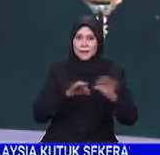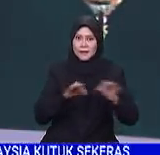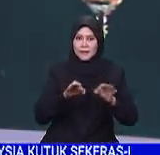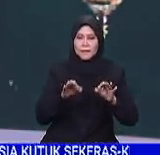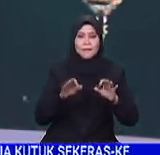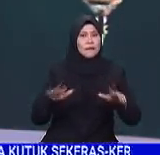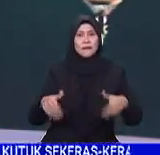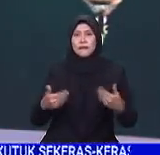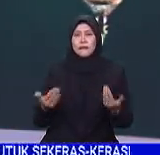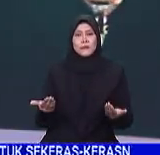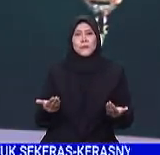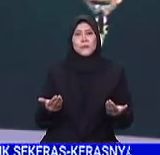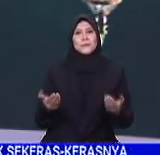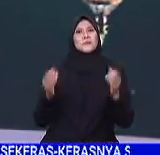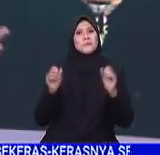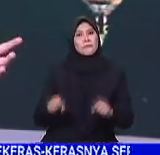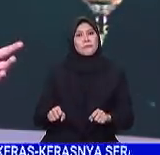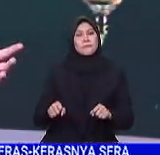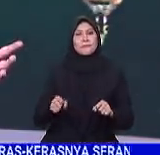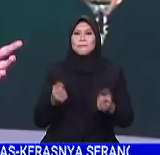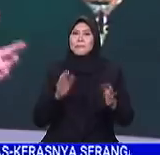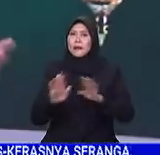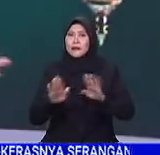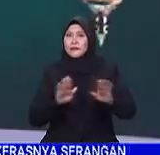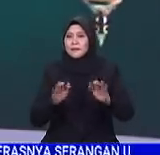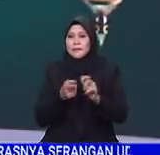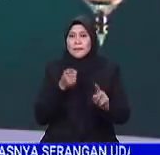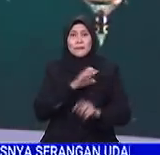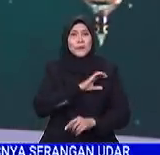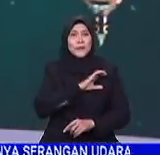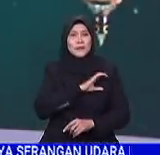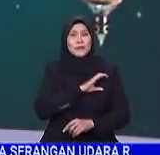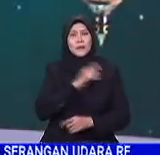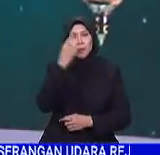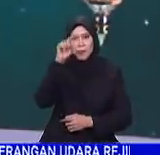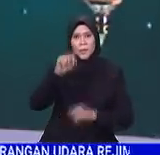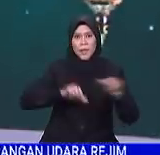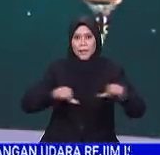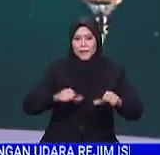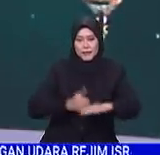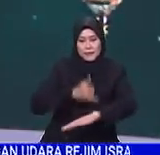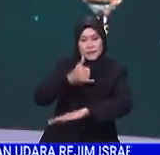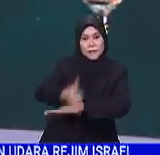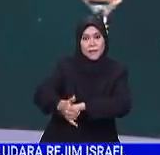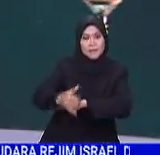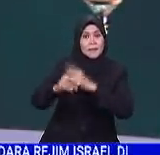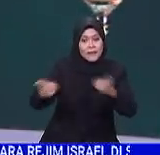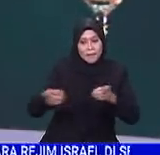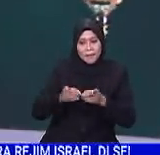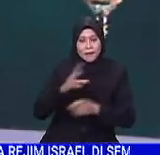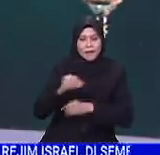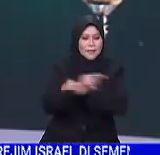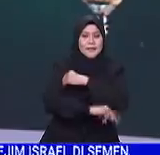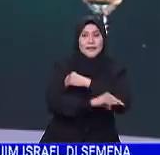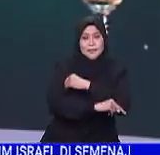situasi apakah yang akan diberikan pertimbangan oleh PDRM untuk aktiviti rentas daerah maupun rentas negeri itu,